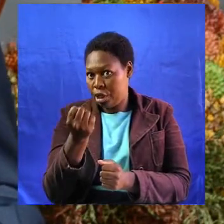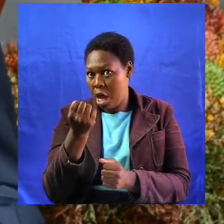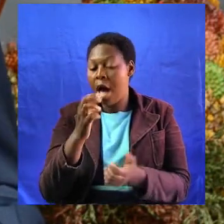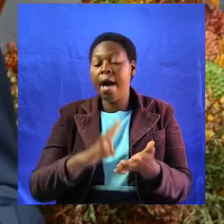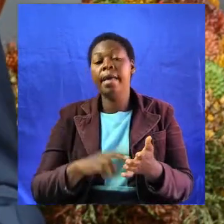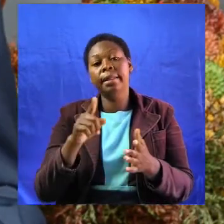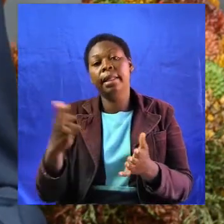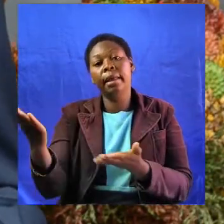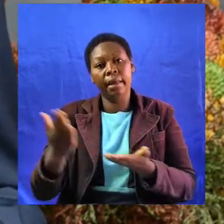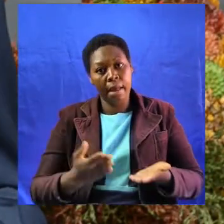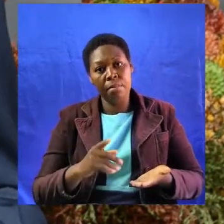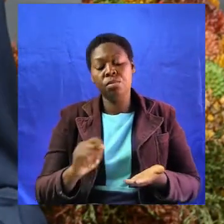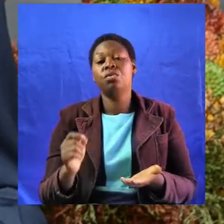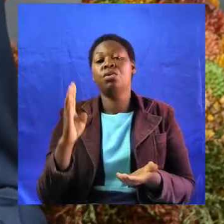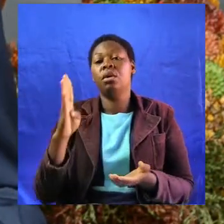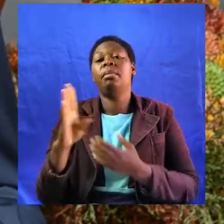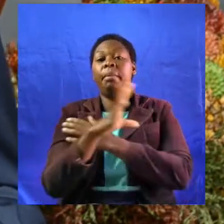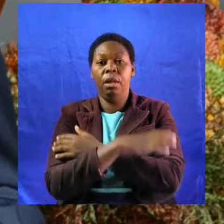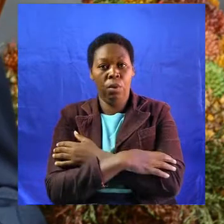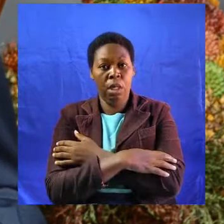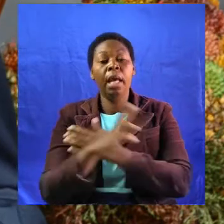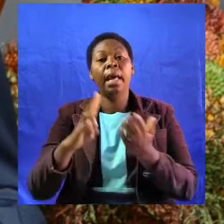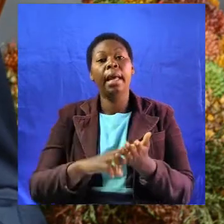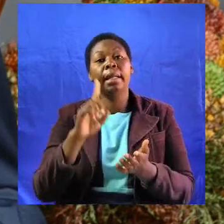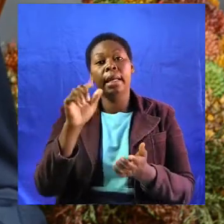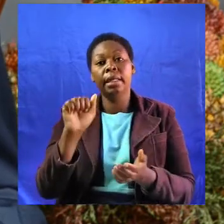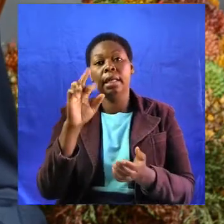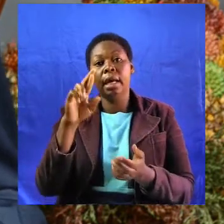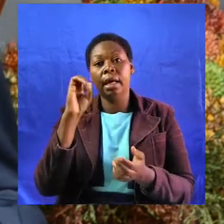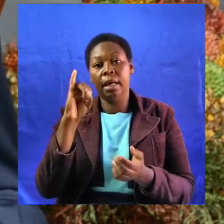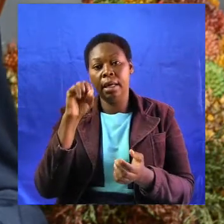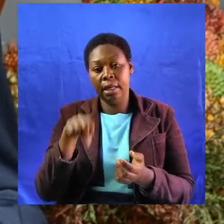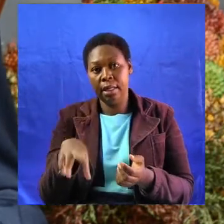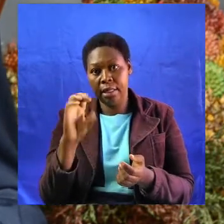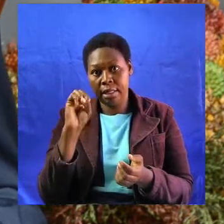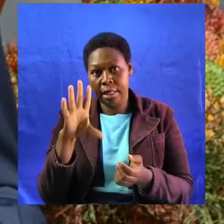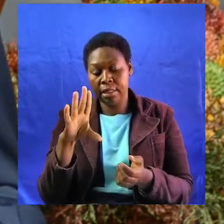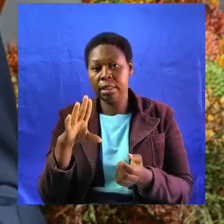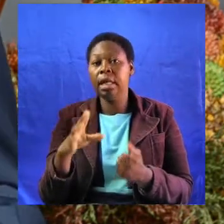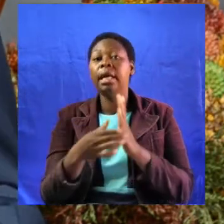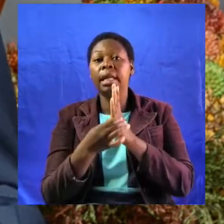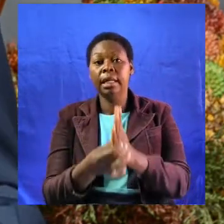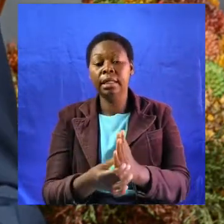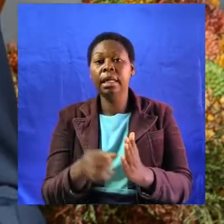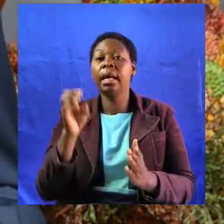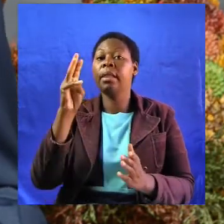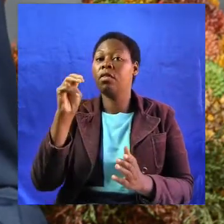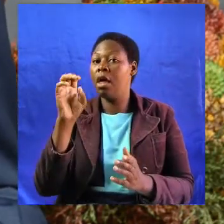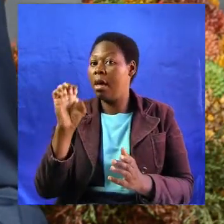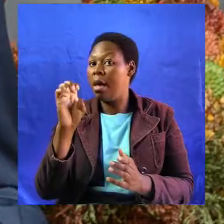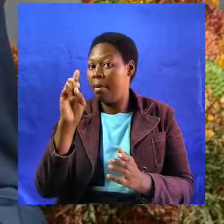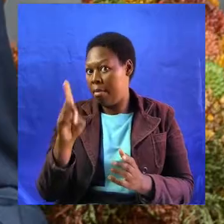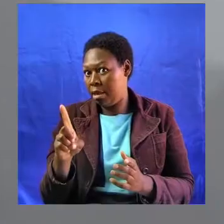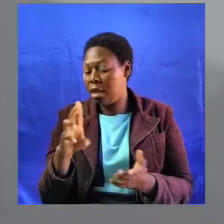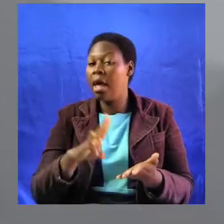Saka Darius achitungamira mamidzi, Cyrus achitungamira vaPezhia. Saka vanonzi musi